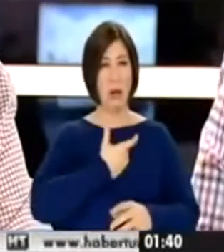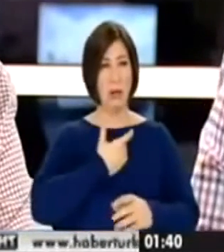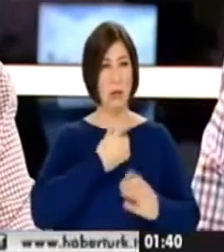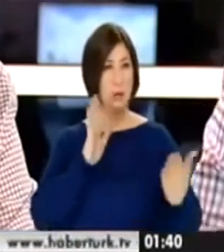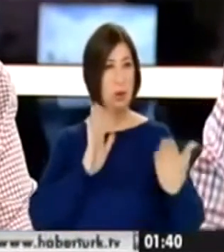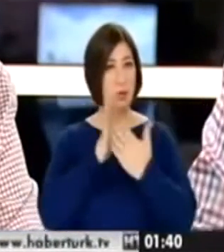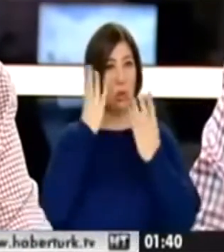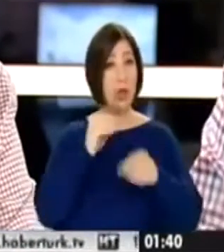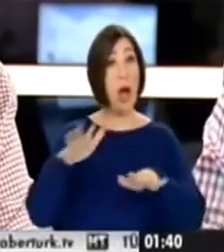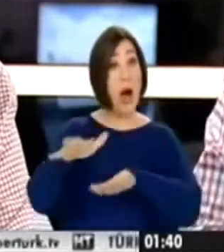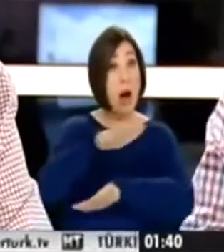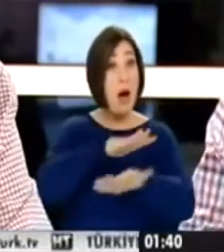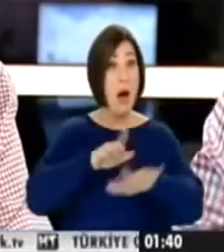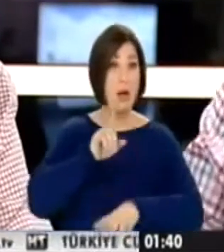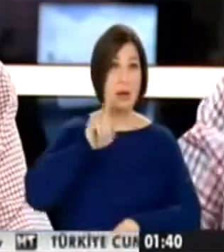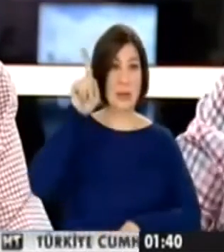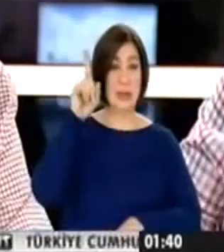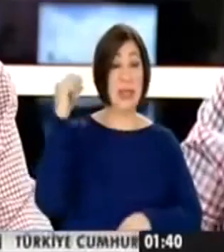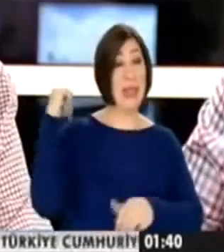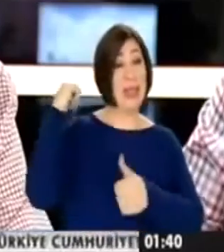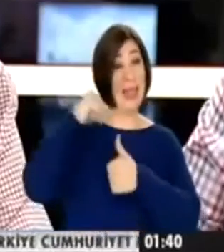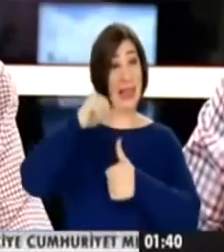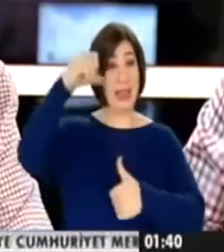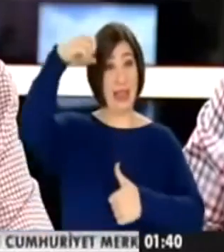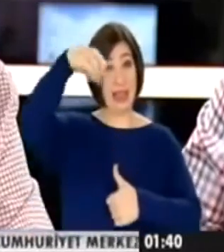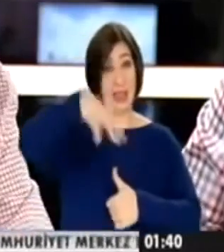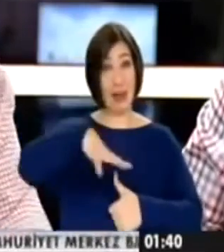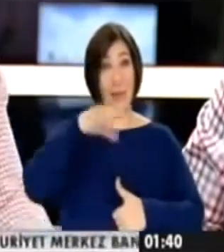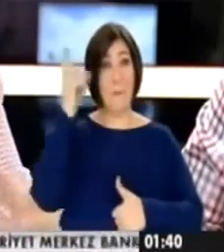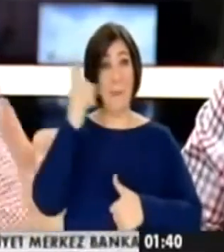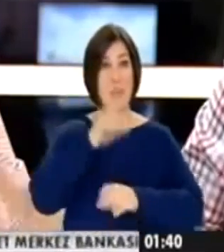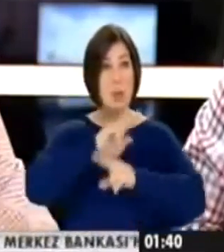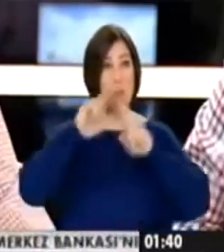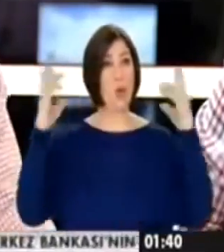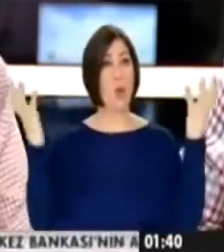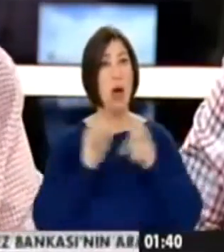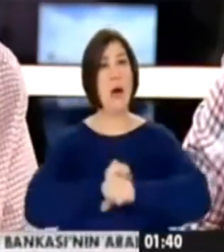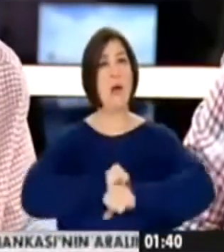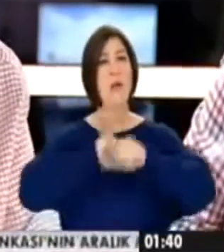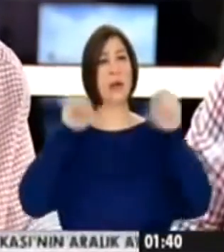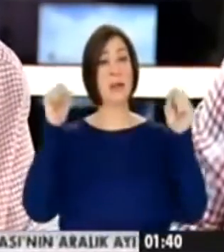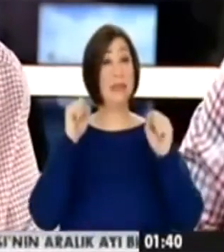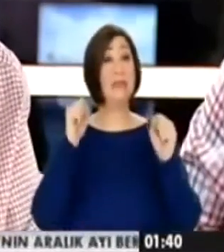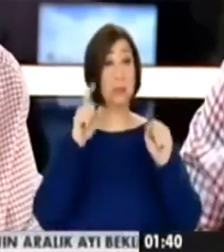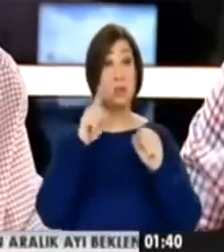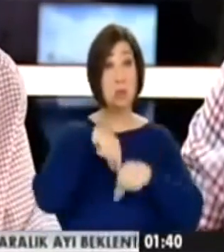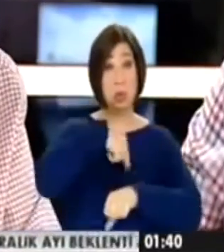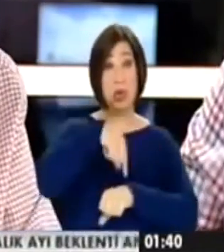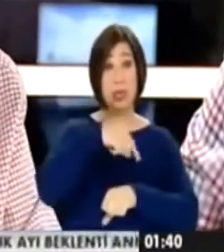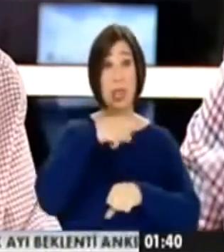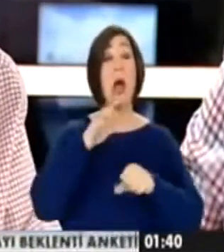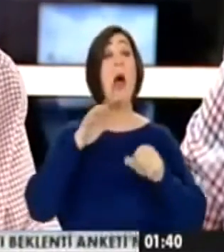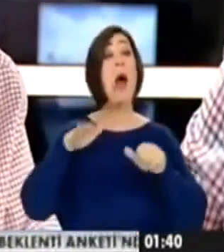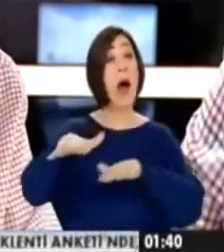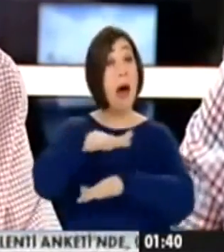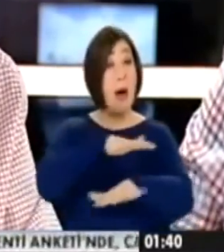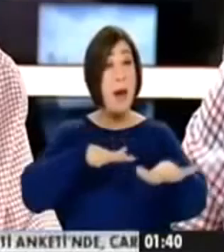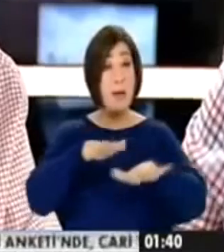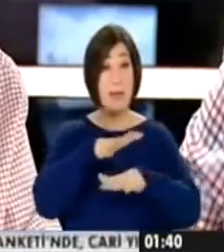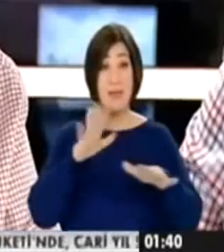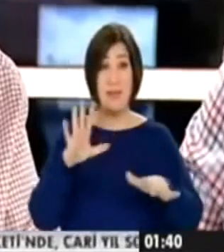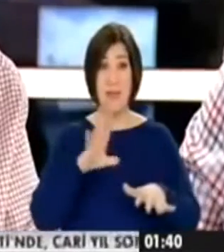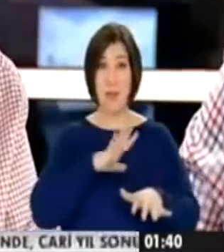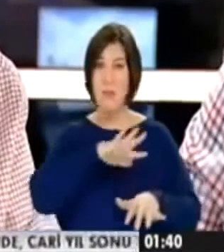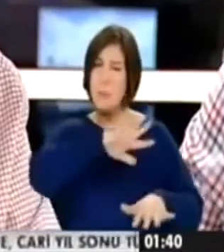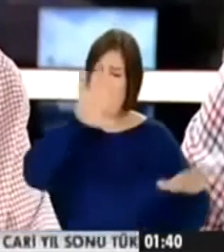yer ahirettir. Yeniden yaratılıştır. Yani bir kıyamet, insanın yeniden diriltiliş sürecidir. Zaten ahiretin varlığının delilleri de birçok